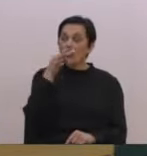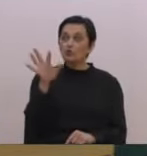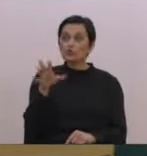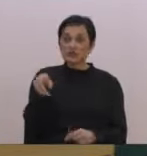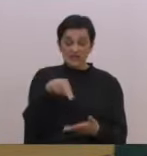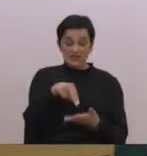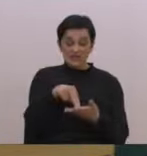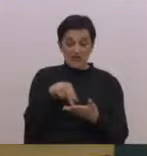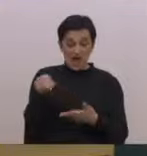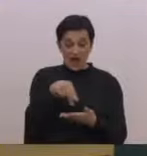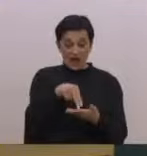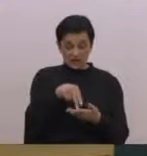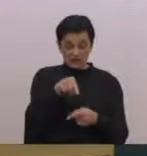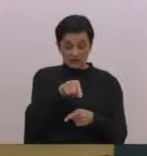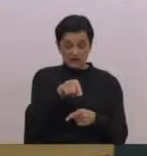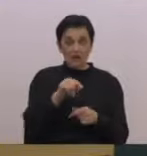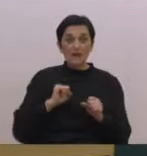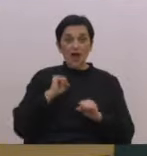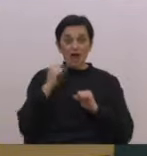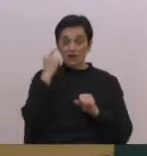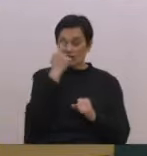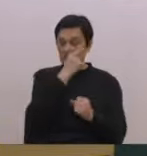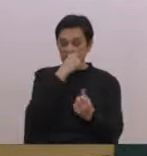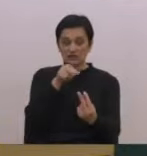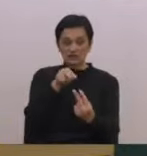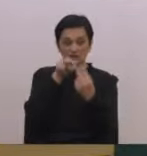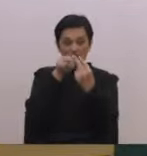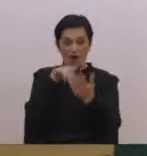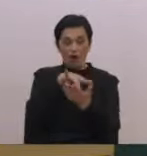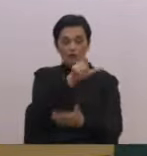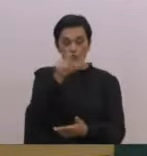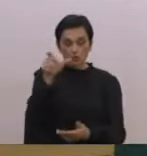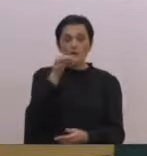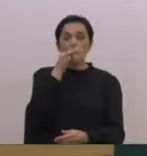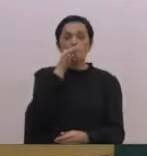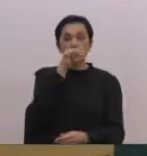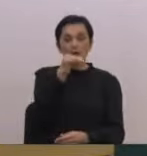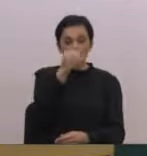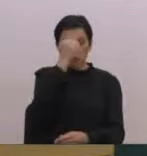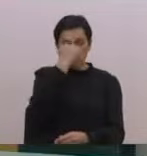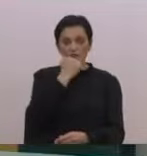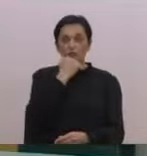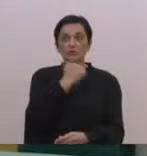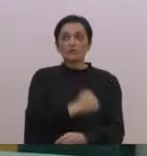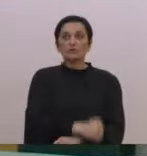დაადგებით აქ ეცადეთ გაუსწორო თვალი მოსახლეობას და მათ გასცეთ პასუხები. Მადლობა.